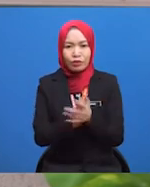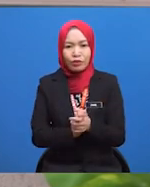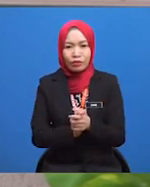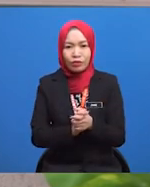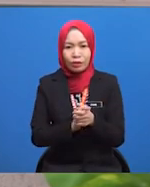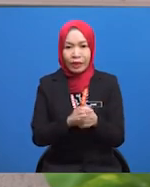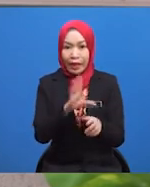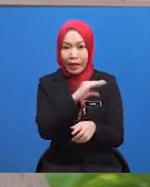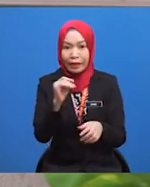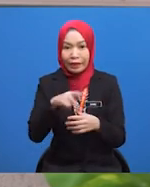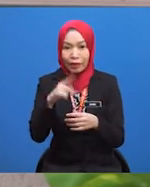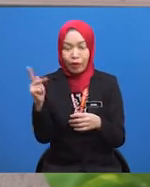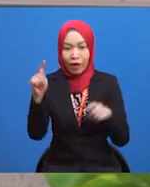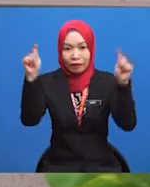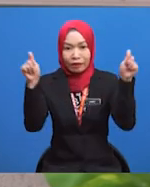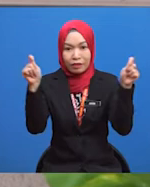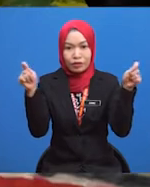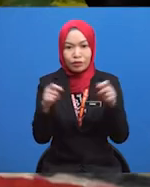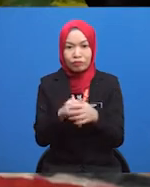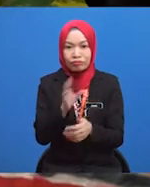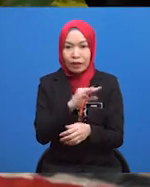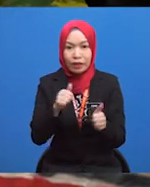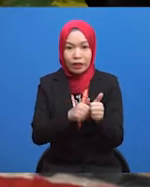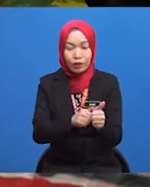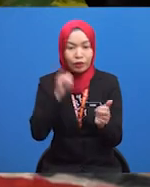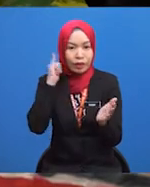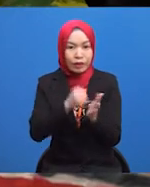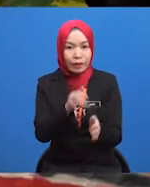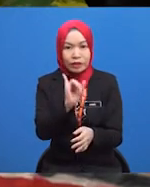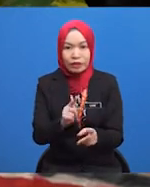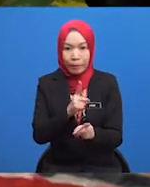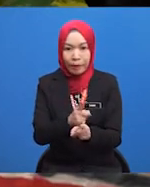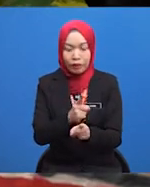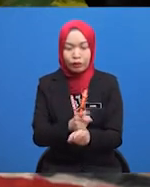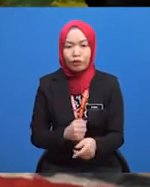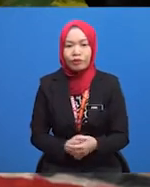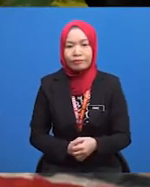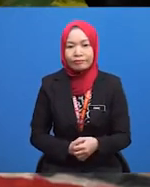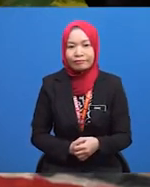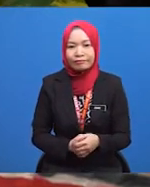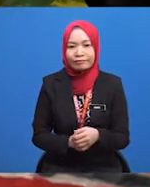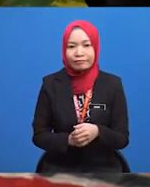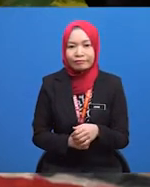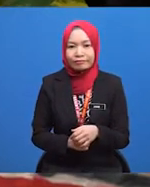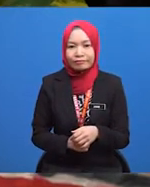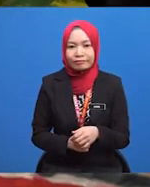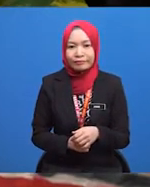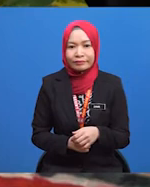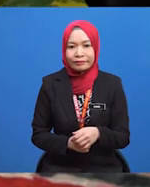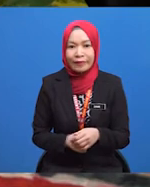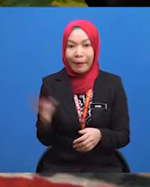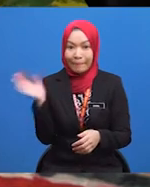dan pemilihan gambar. Murid-murid, sila lihat slide yang